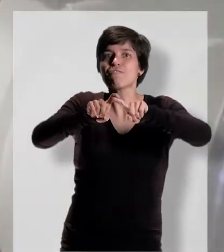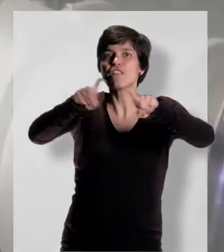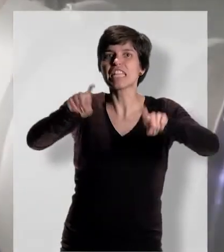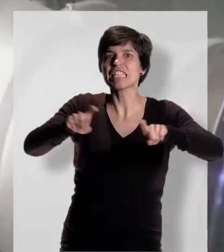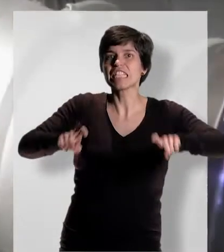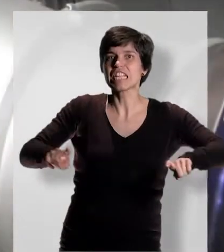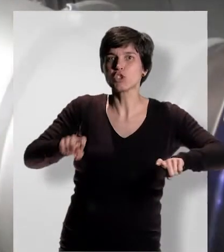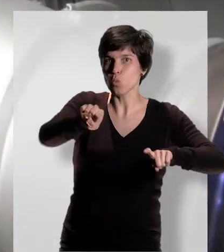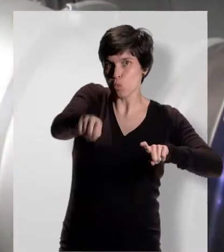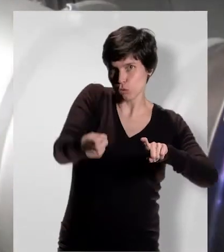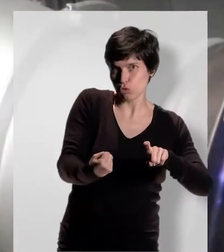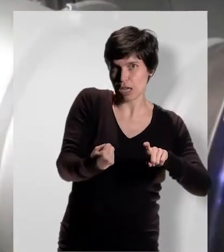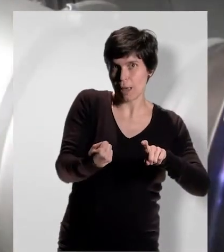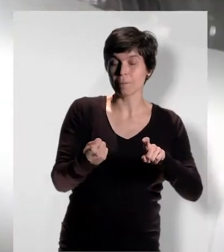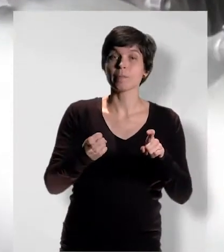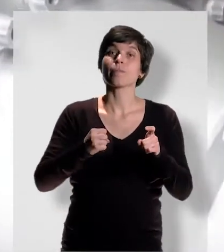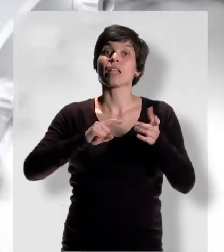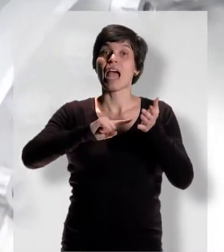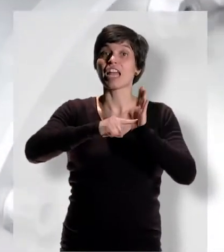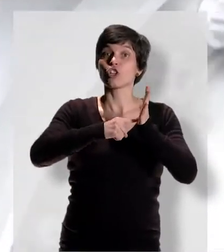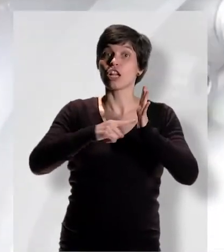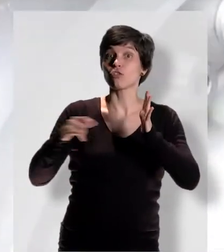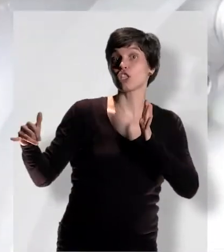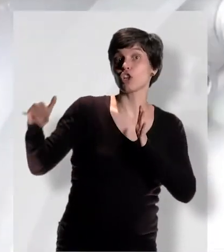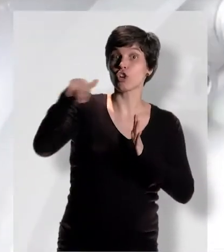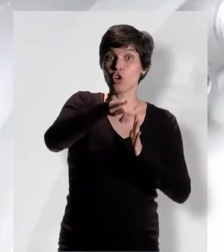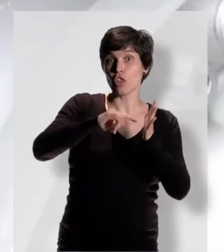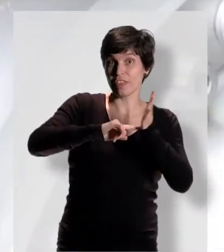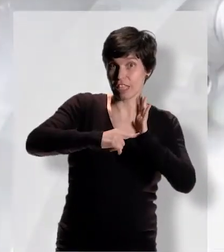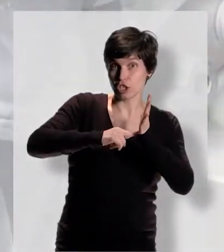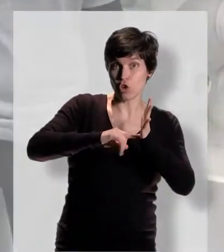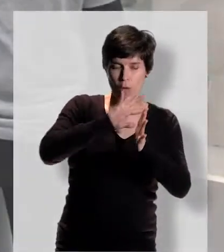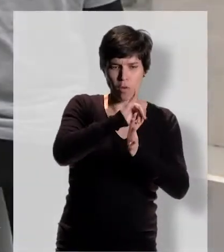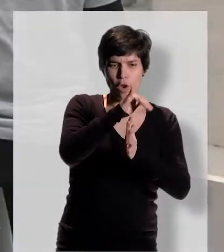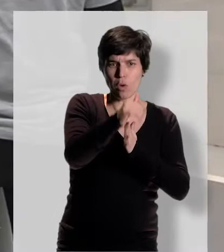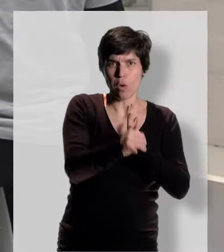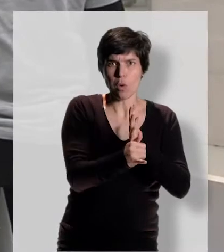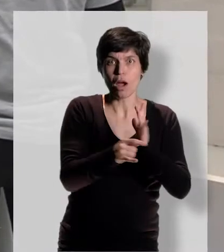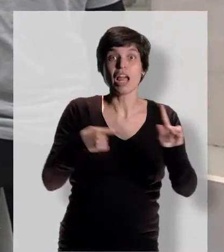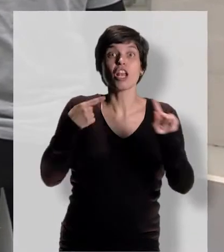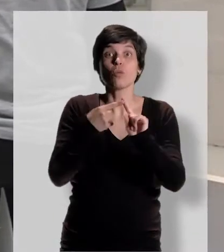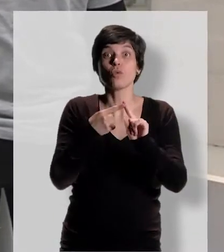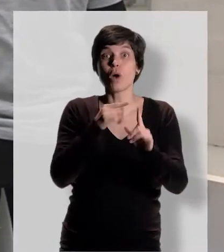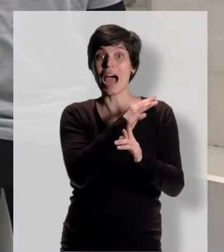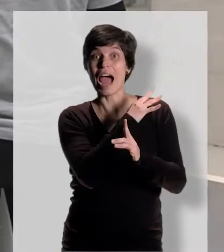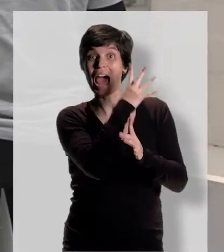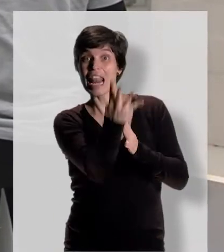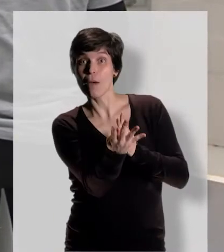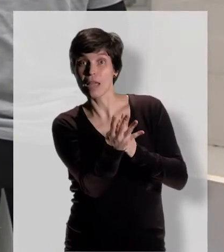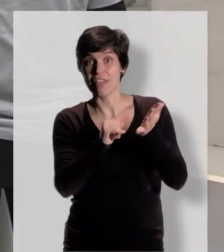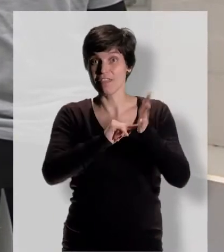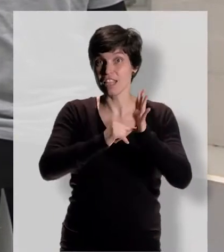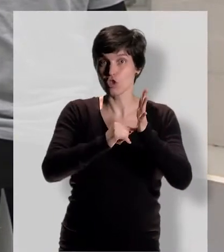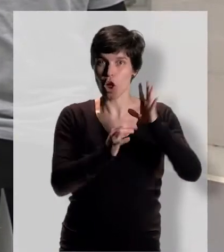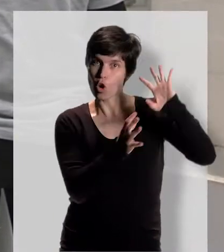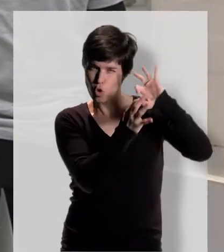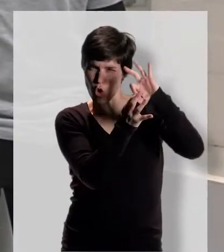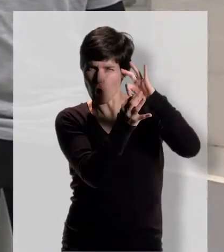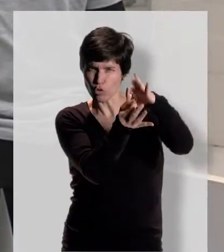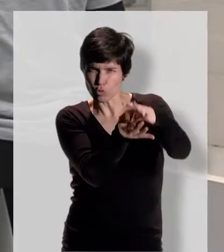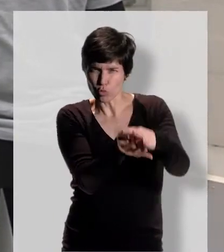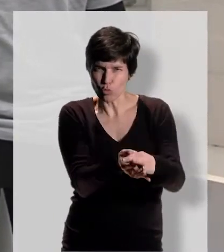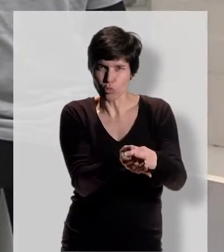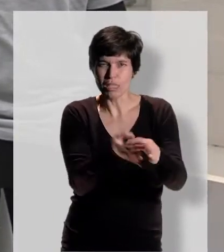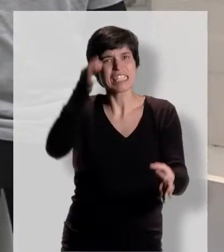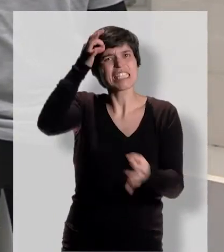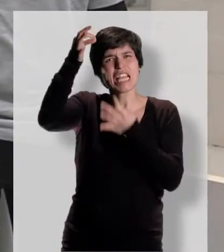Disko aeronautikoan doaz, eta dire alabeak eta diskoa lotuteko arteka batzuk, bai? Zehaztasun oso handi